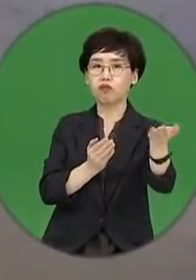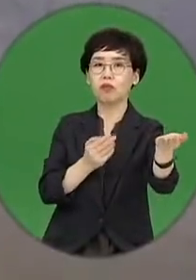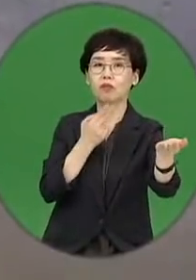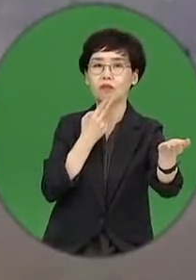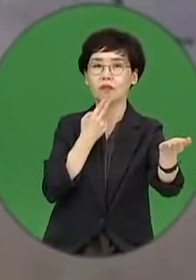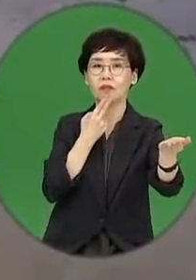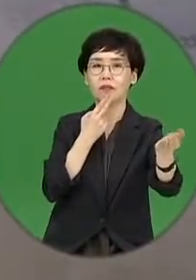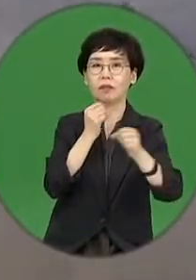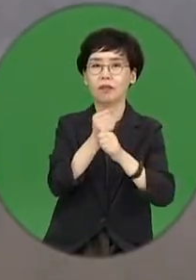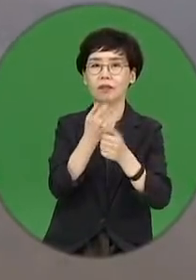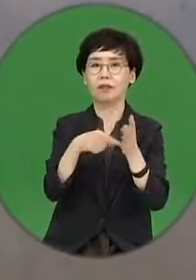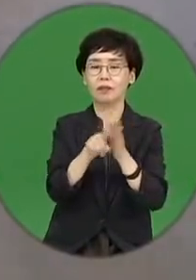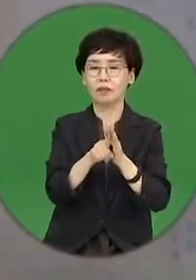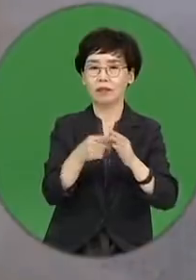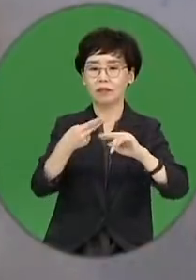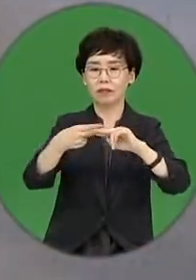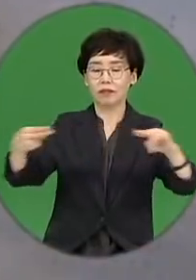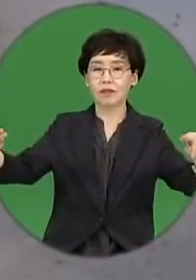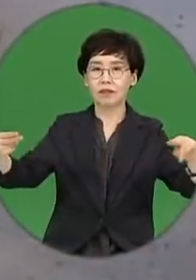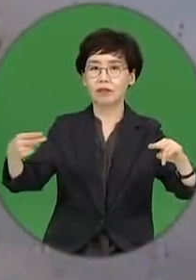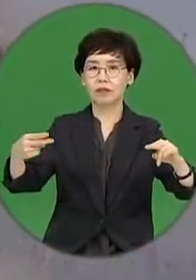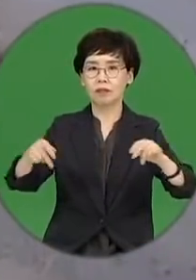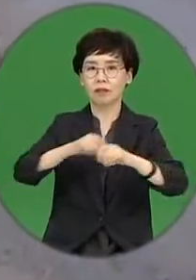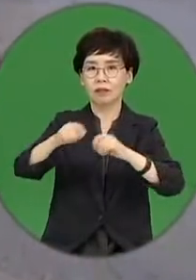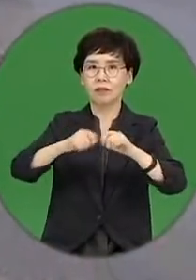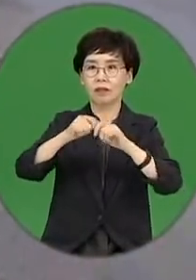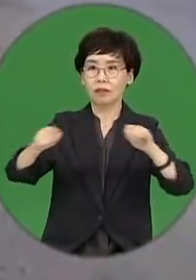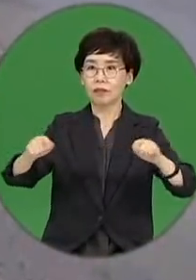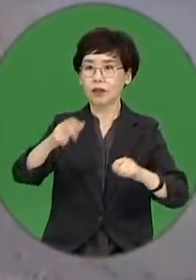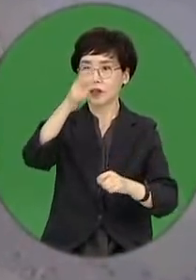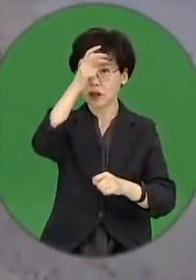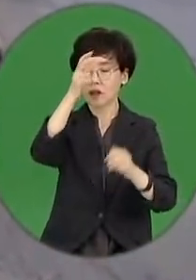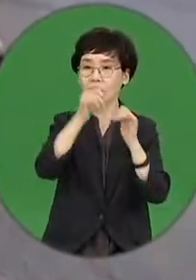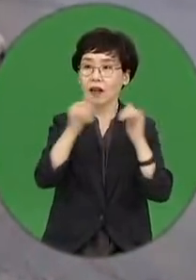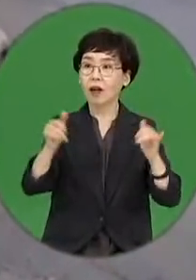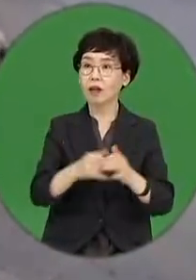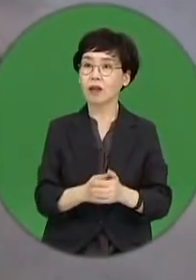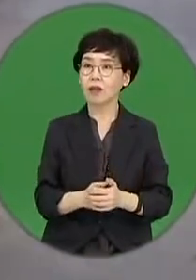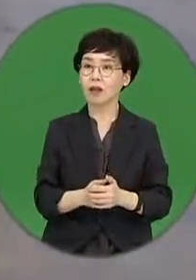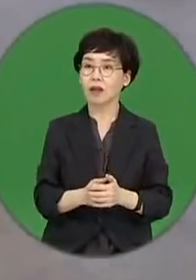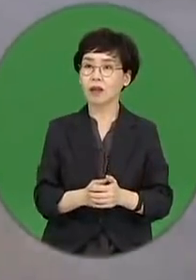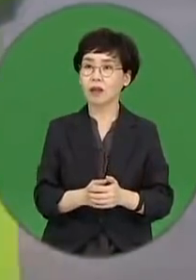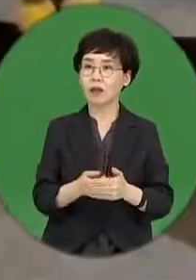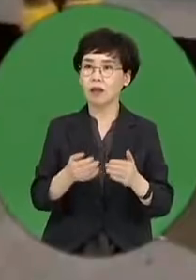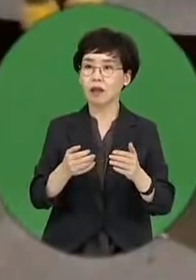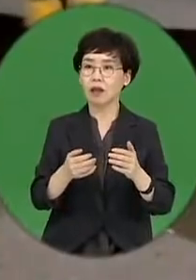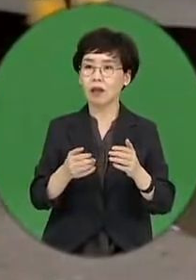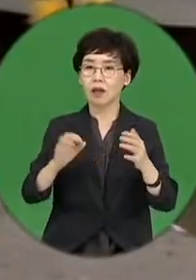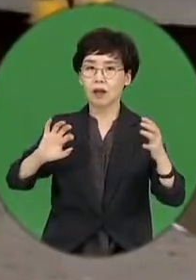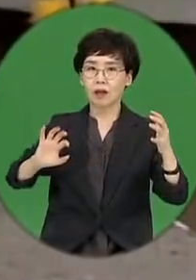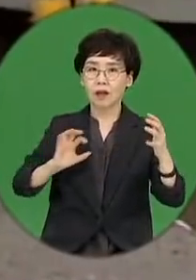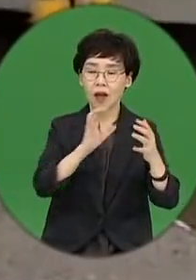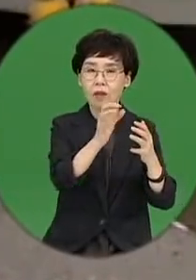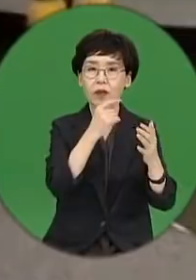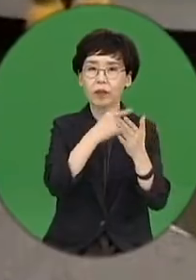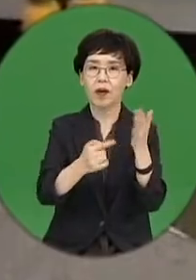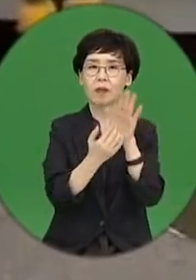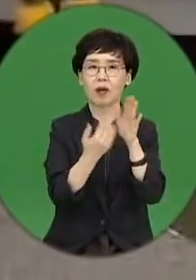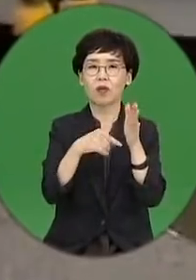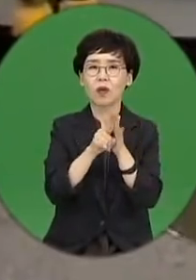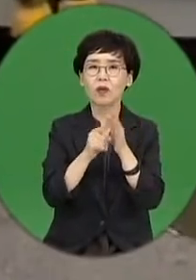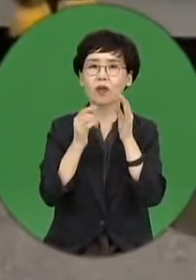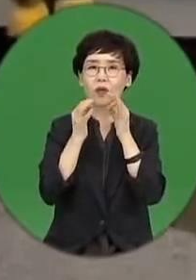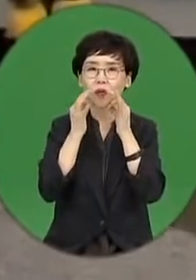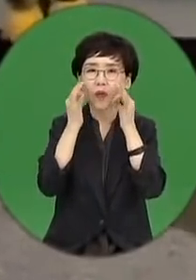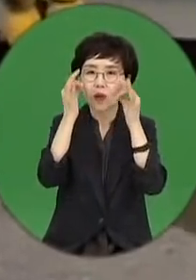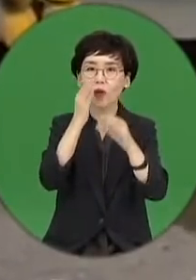위해서 이렇게 선박 호주를 묶고 있는 겁니다. 예, 우리 경찰관들, 공무원분들 태풍 피해 막기 위해서 애쓰고 계실 텐데 또 역시